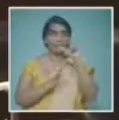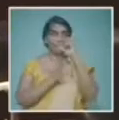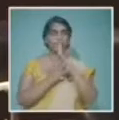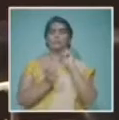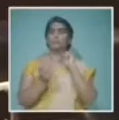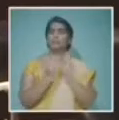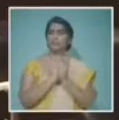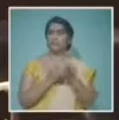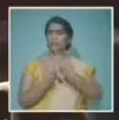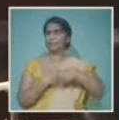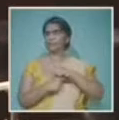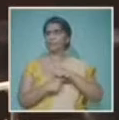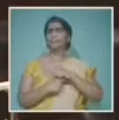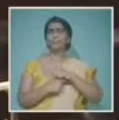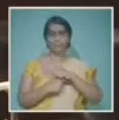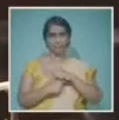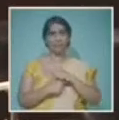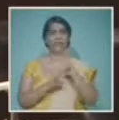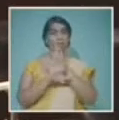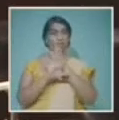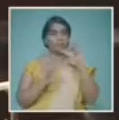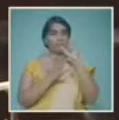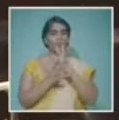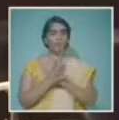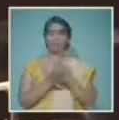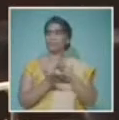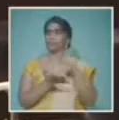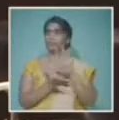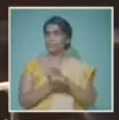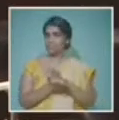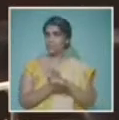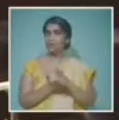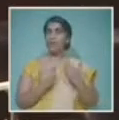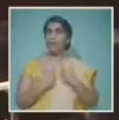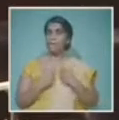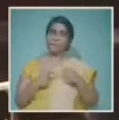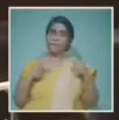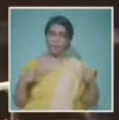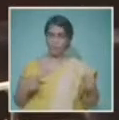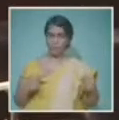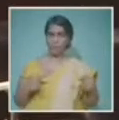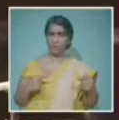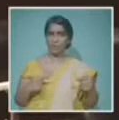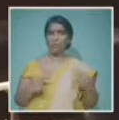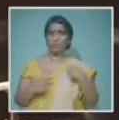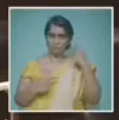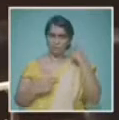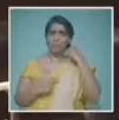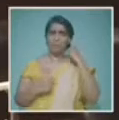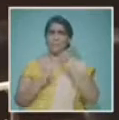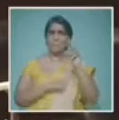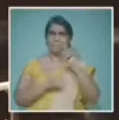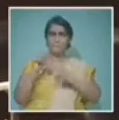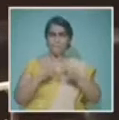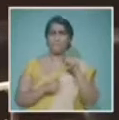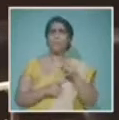සංශෝධනය ආපසු හරවන 18 වෙනි සංශෝධනය ආවා. අපි විරුද්ධ වුණත් මා හිතනවා